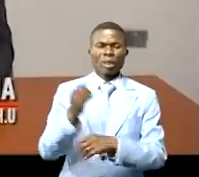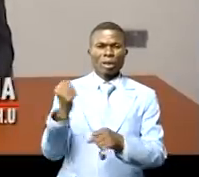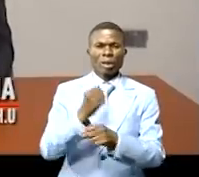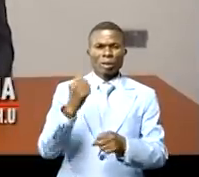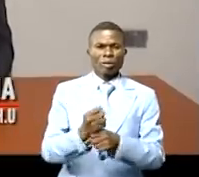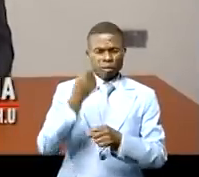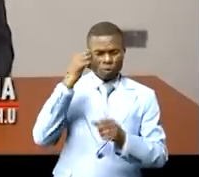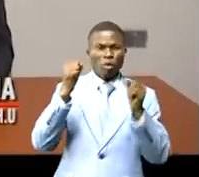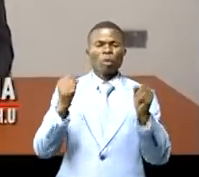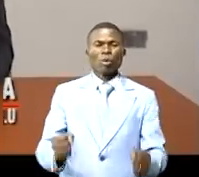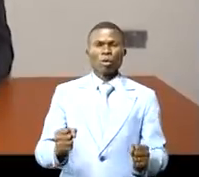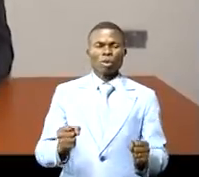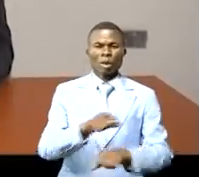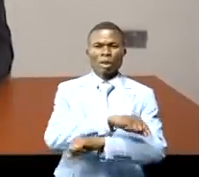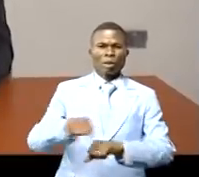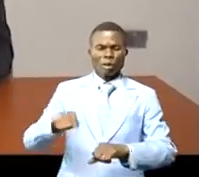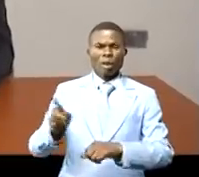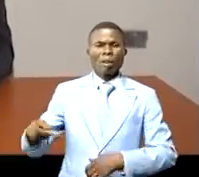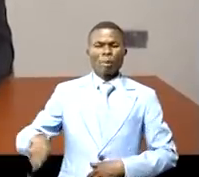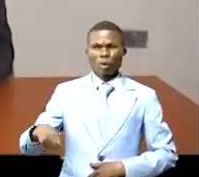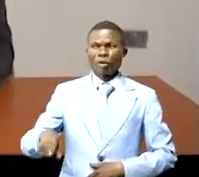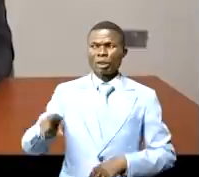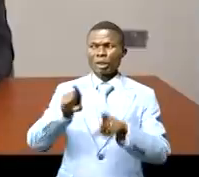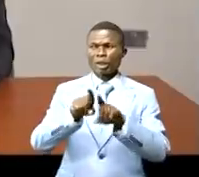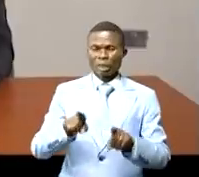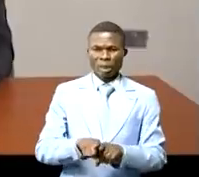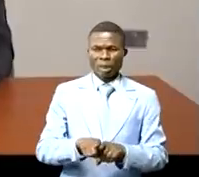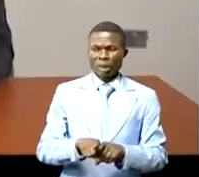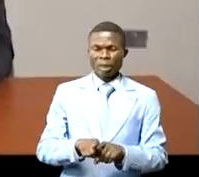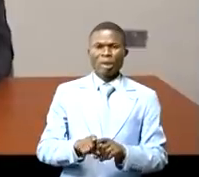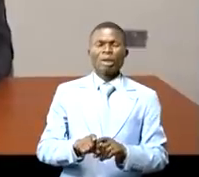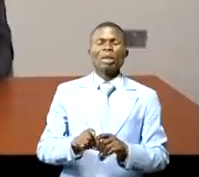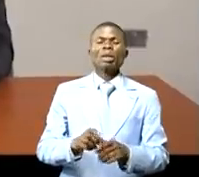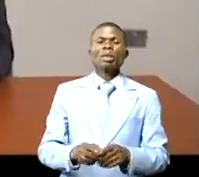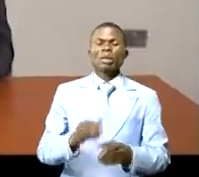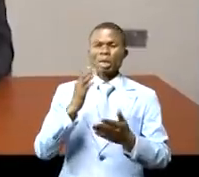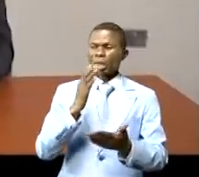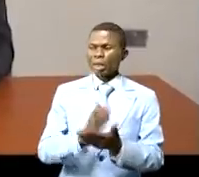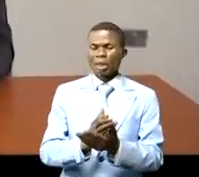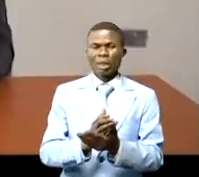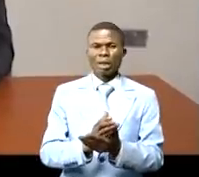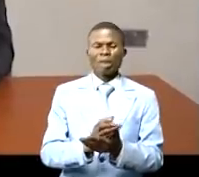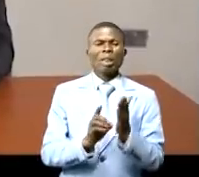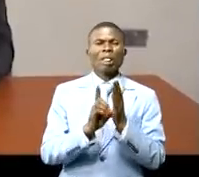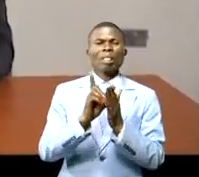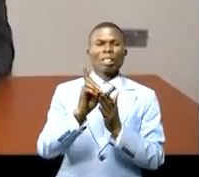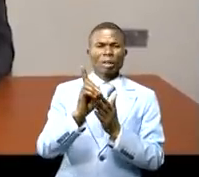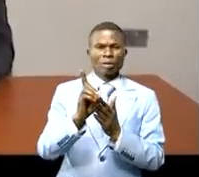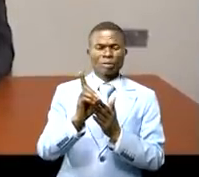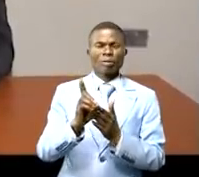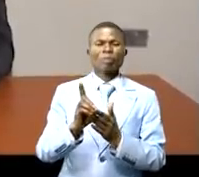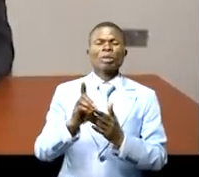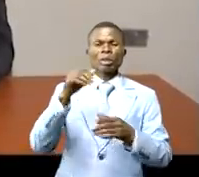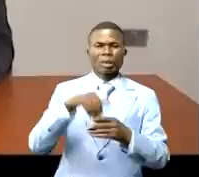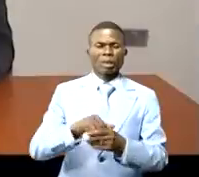pour la stabilité des institutions provinciales, gage du maintien de l'élan du développement amorcé